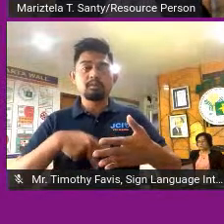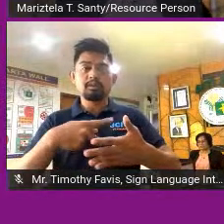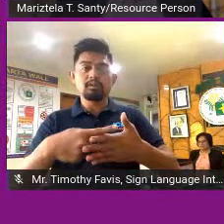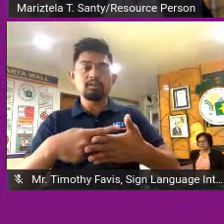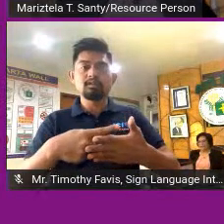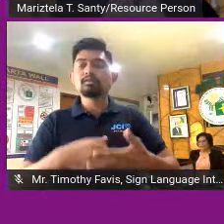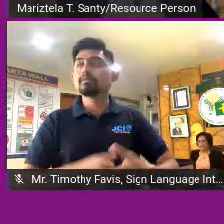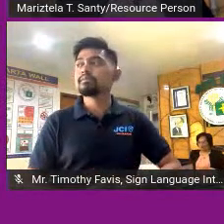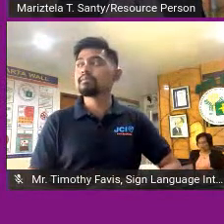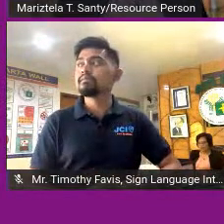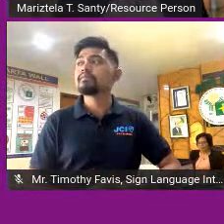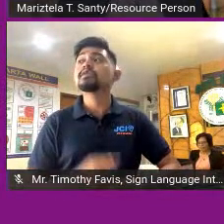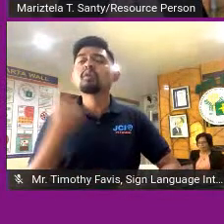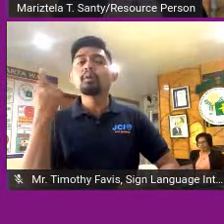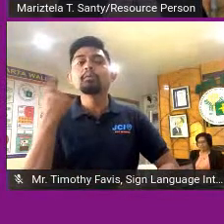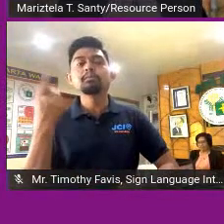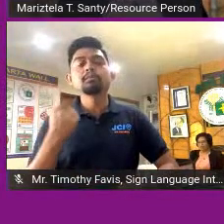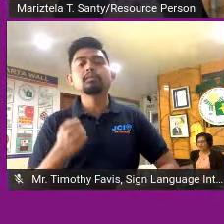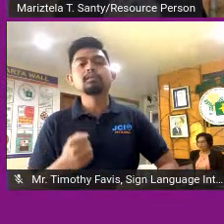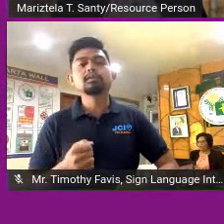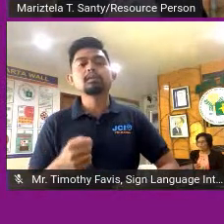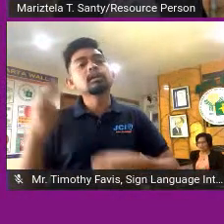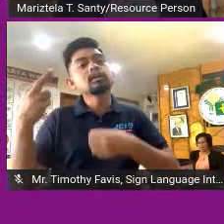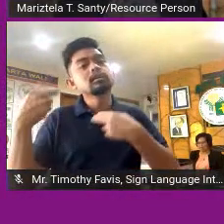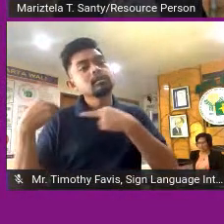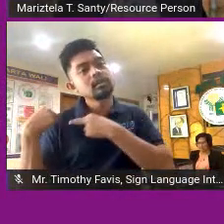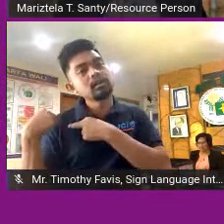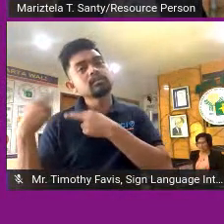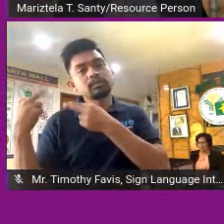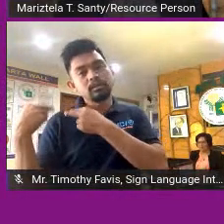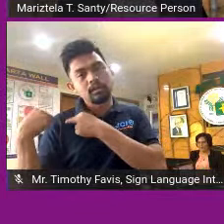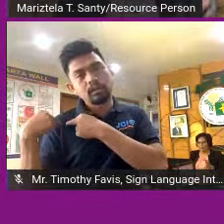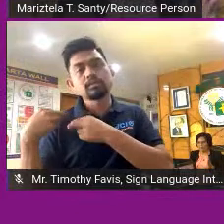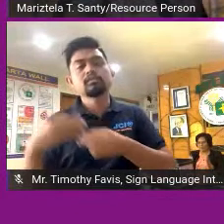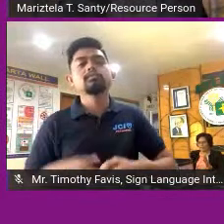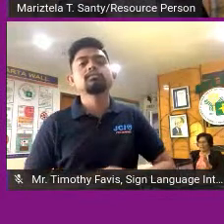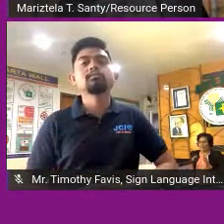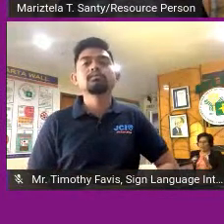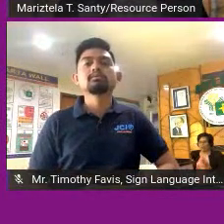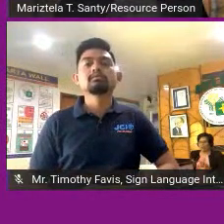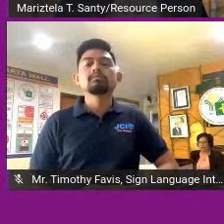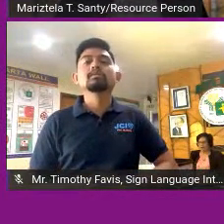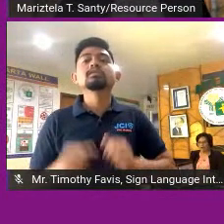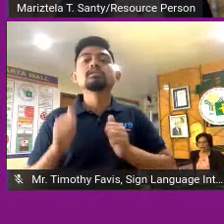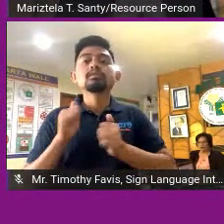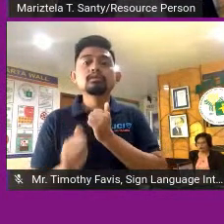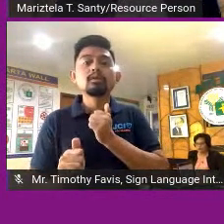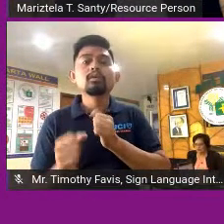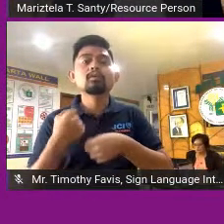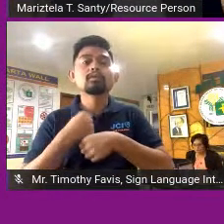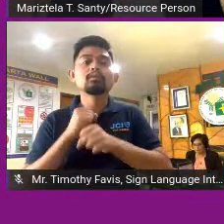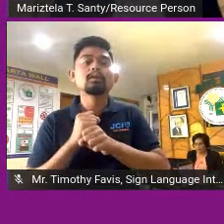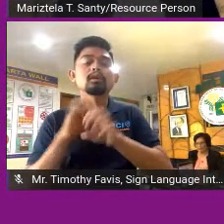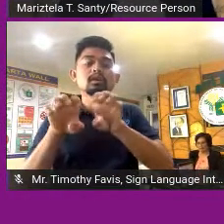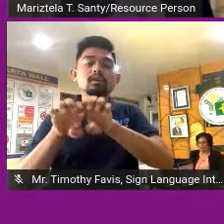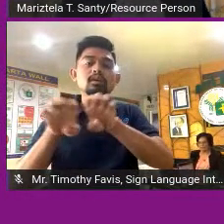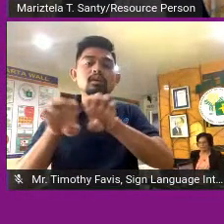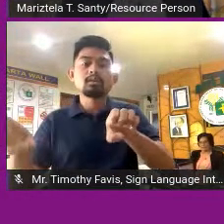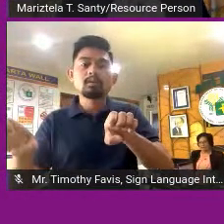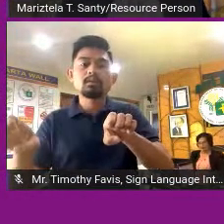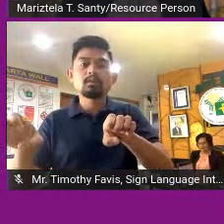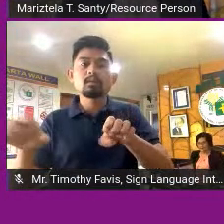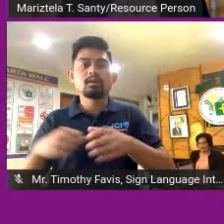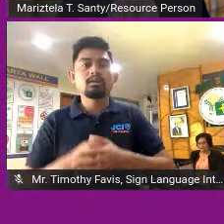nagbubuntis, laging on leave. So, ginawan po yan ang paraan kung paano maging equal ang opportunity ng babae